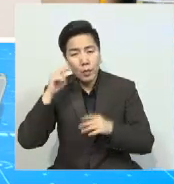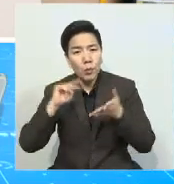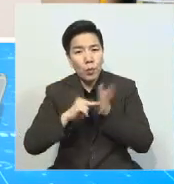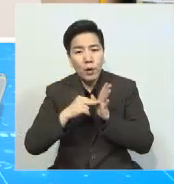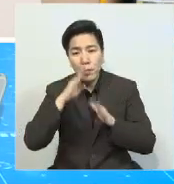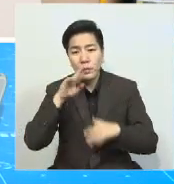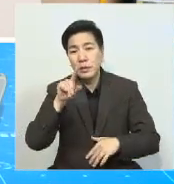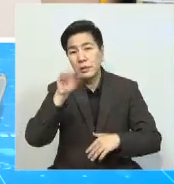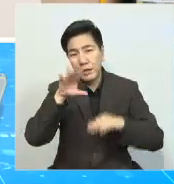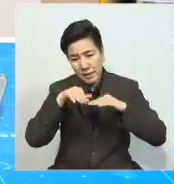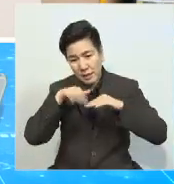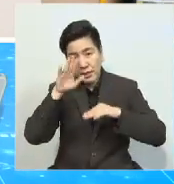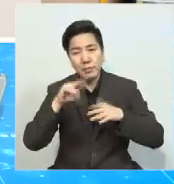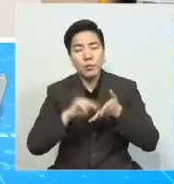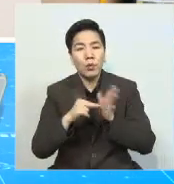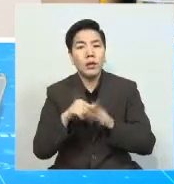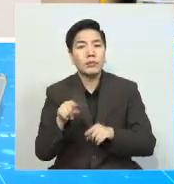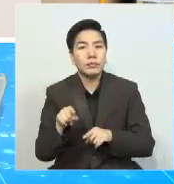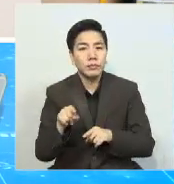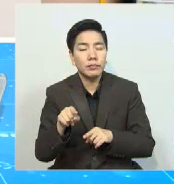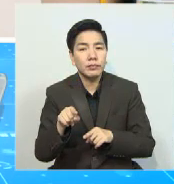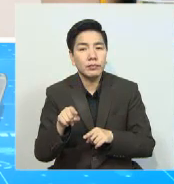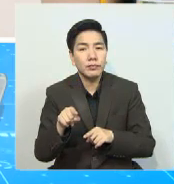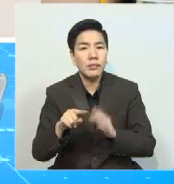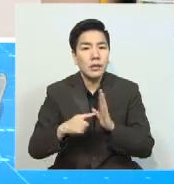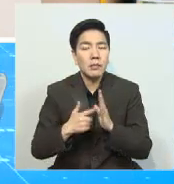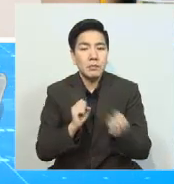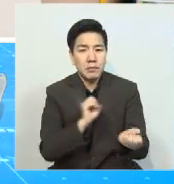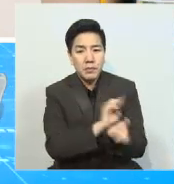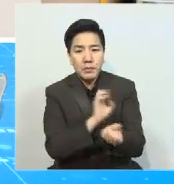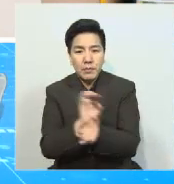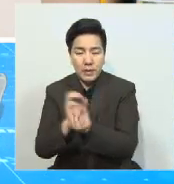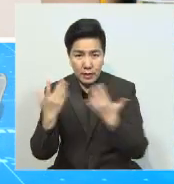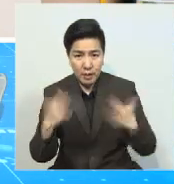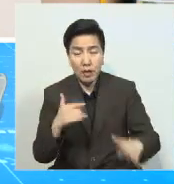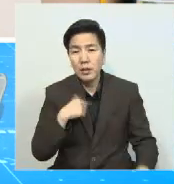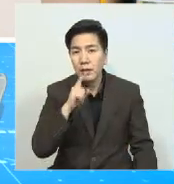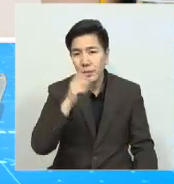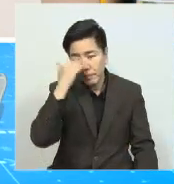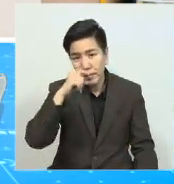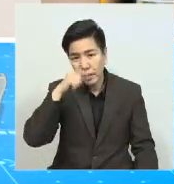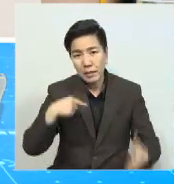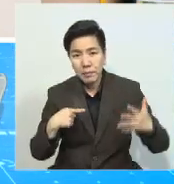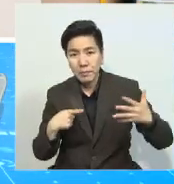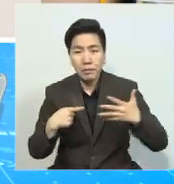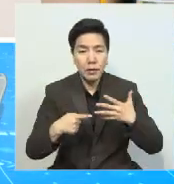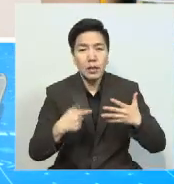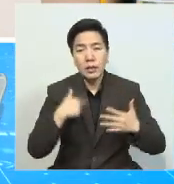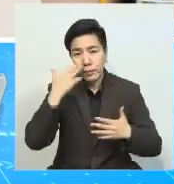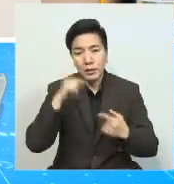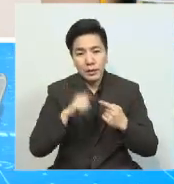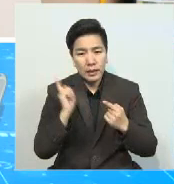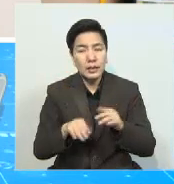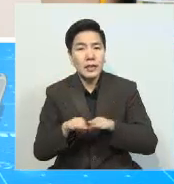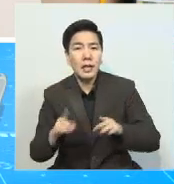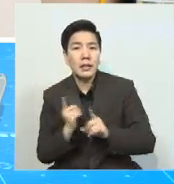ายคือถ้าเกิน25เนี่ยก็ถือว่าอยู่ในภาวะที่เริ่มมีผลกระทบถามว่าทำไมประเทศไทยเราถึงไม่ใช้ม